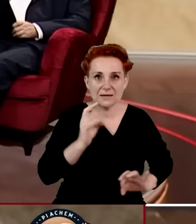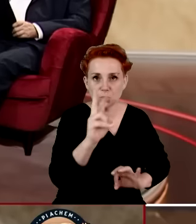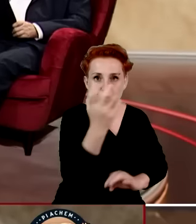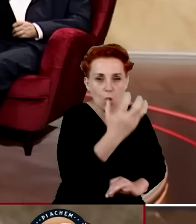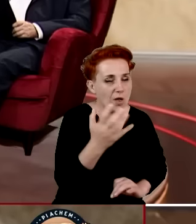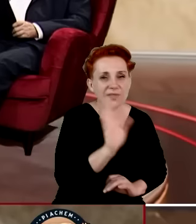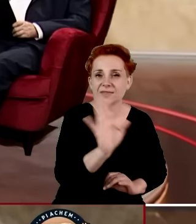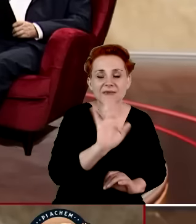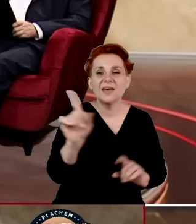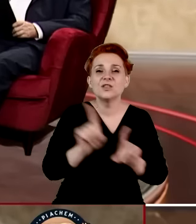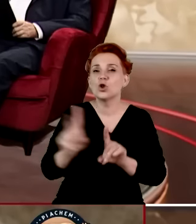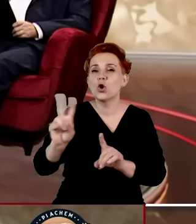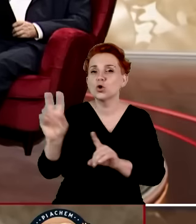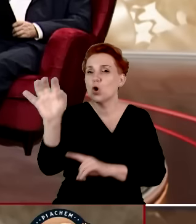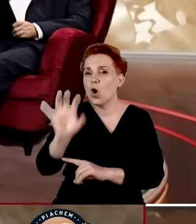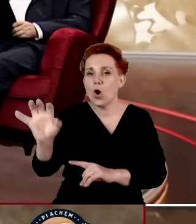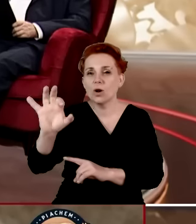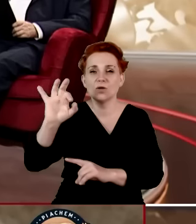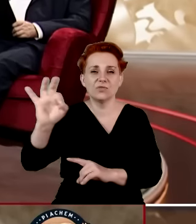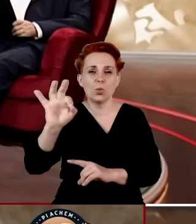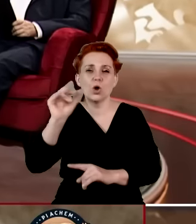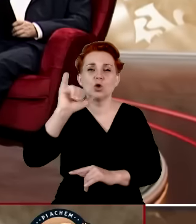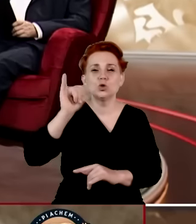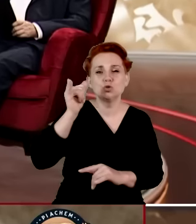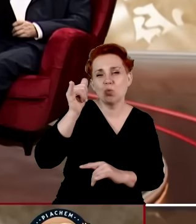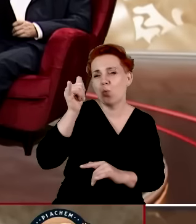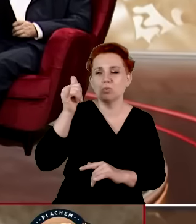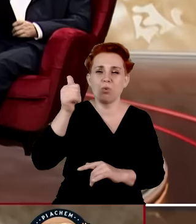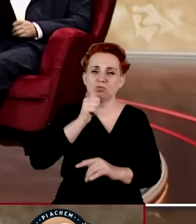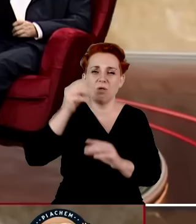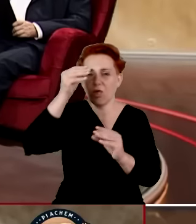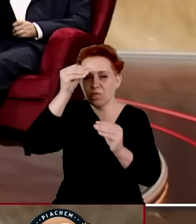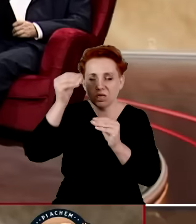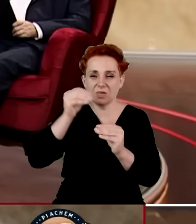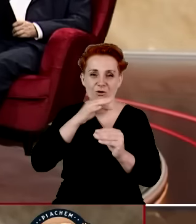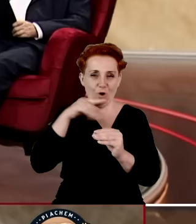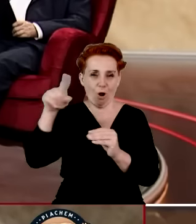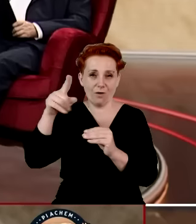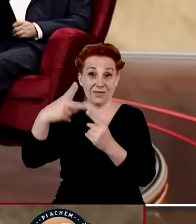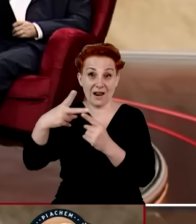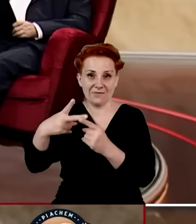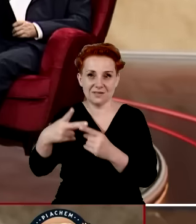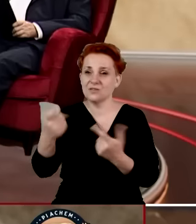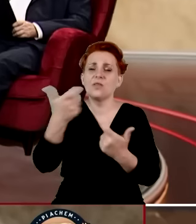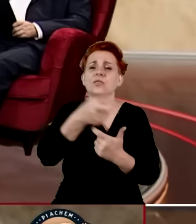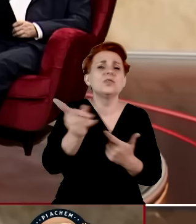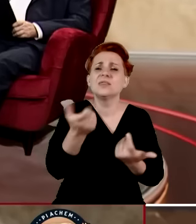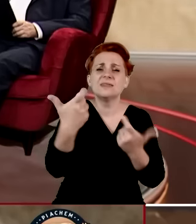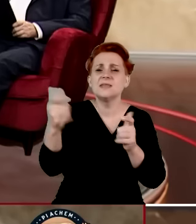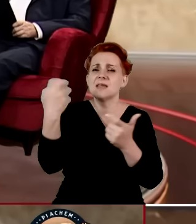oglądają te żółtosiną telewizję to w ogóle nie macie szansy nic zrozumieć, tylko tam ten